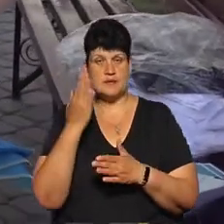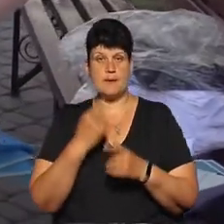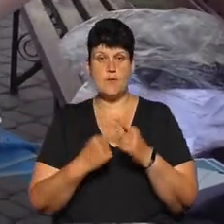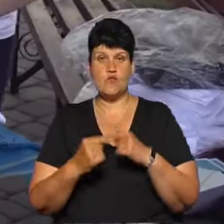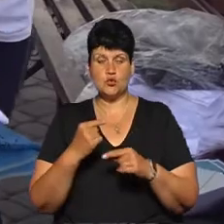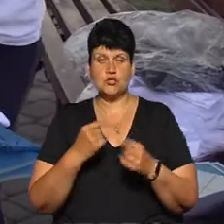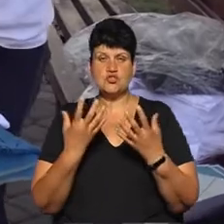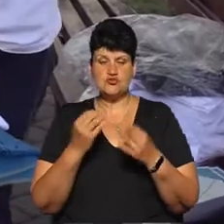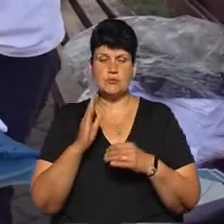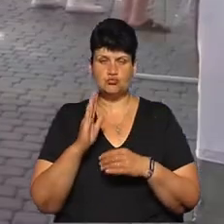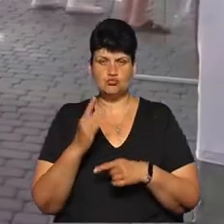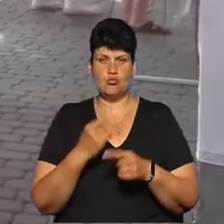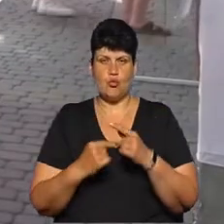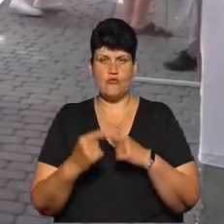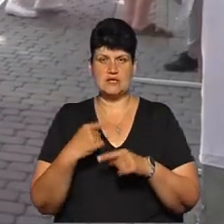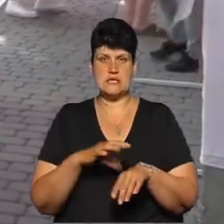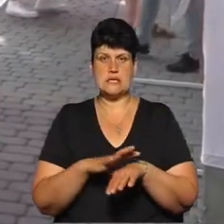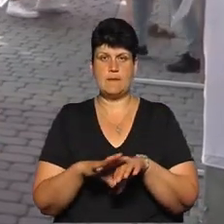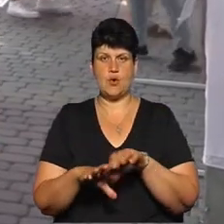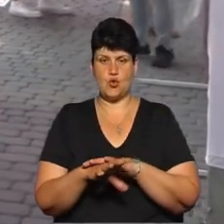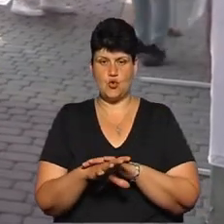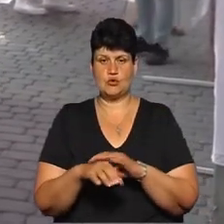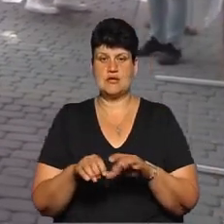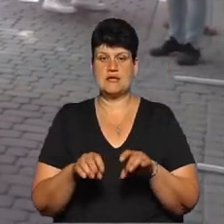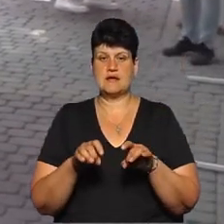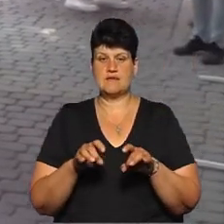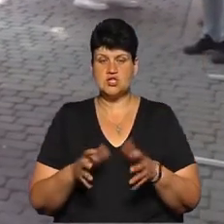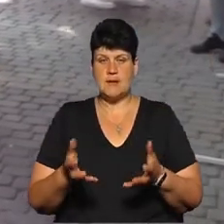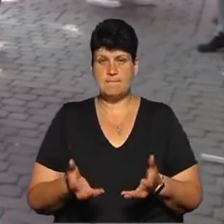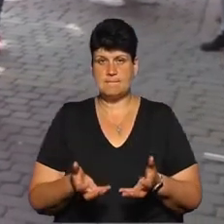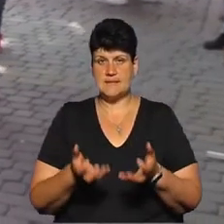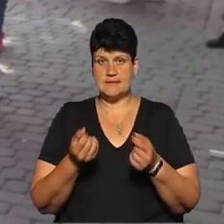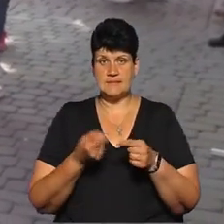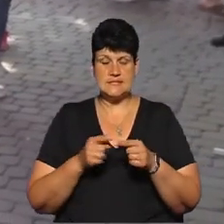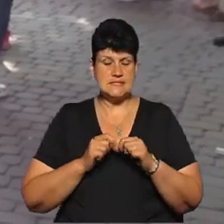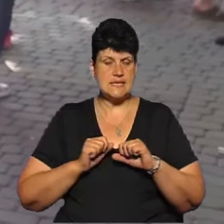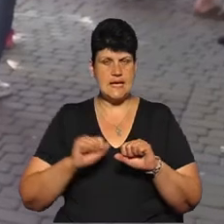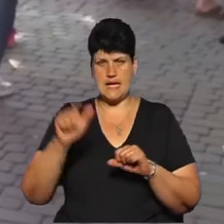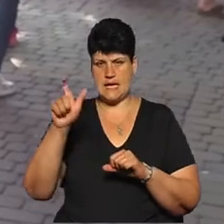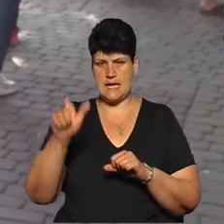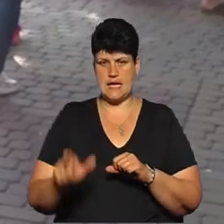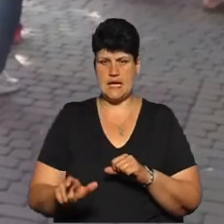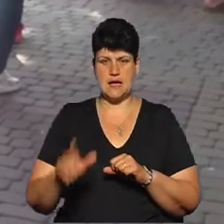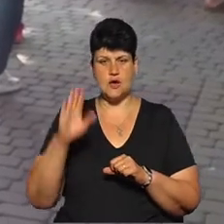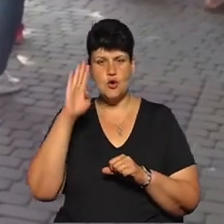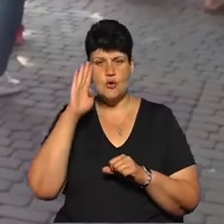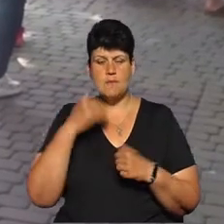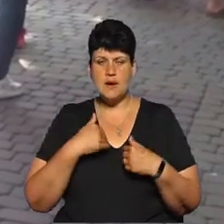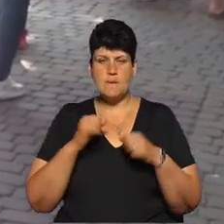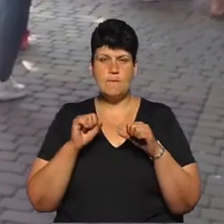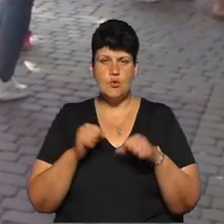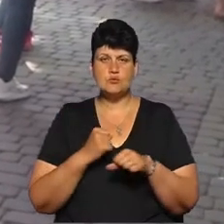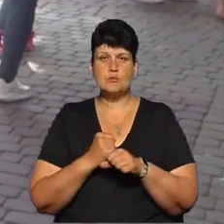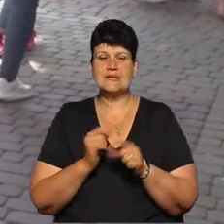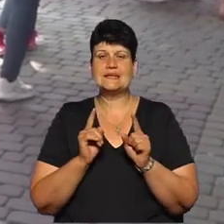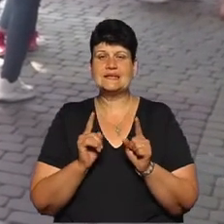ще будуть повертатися з полону. Я вирішила прийти, звичайно, підтримати, тому що це герої. Ми можемо зробити лише,